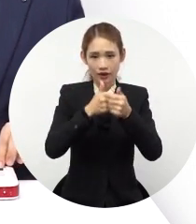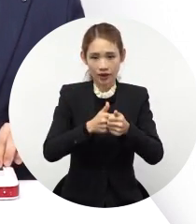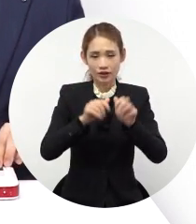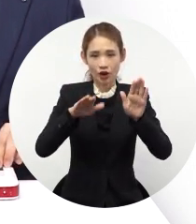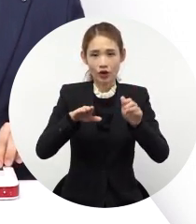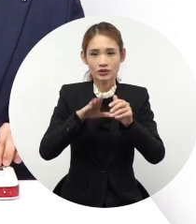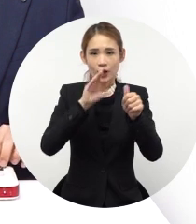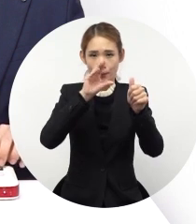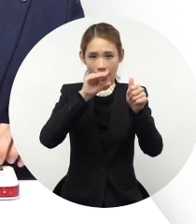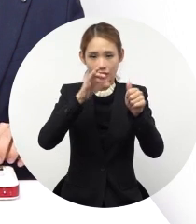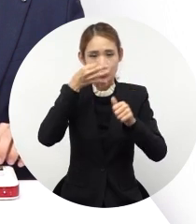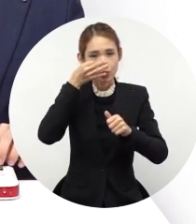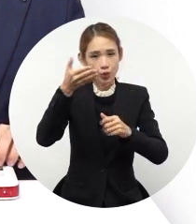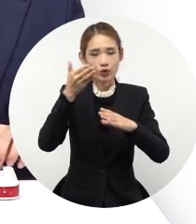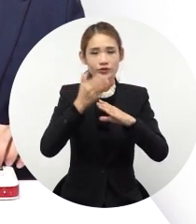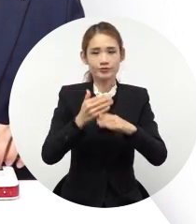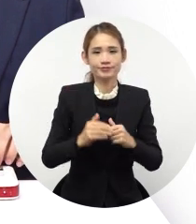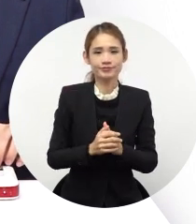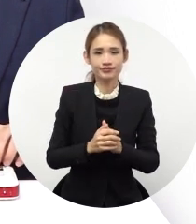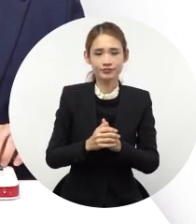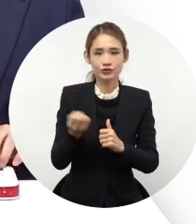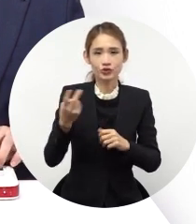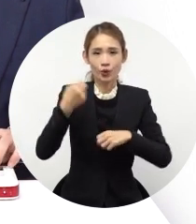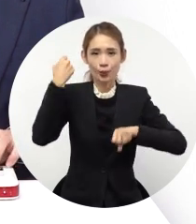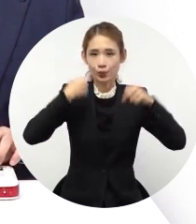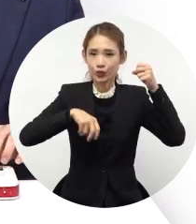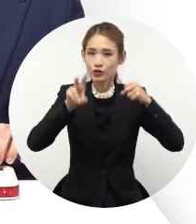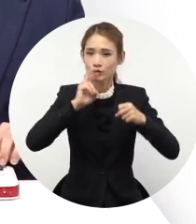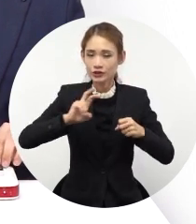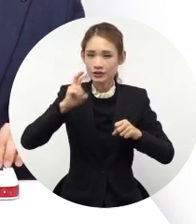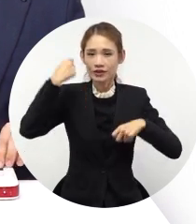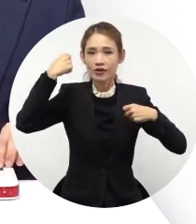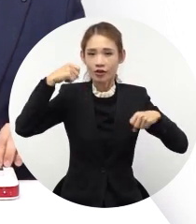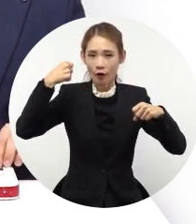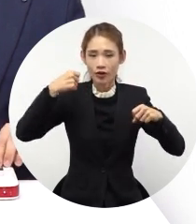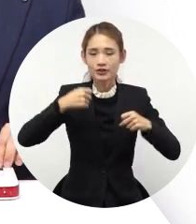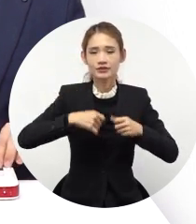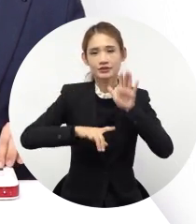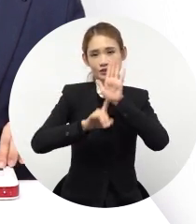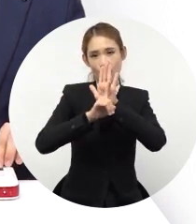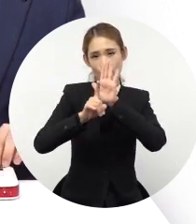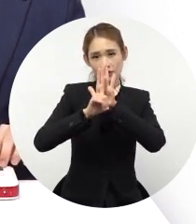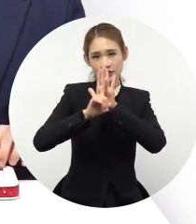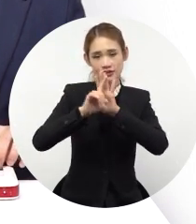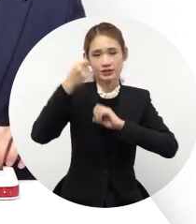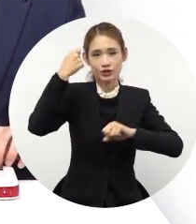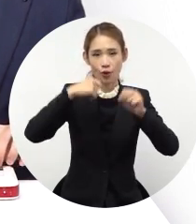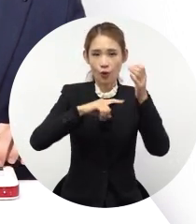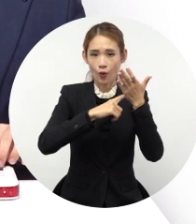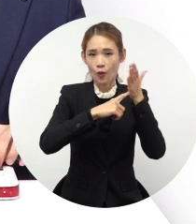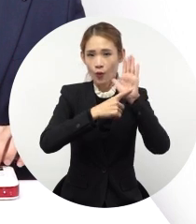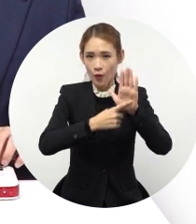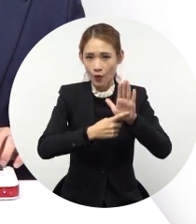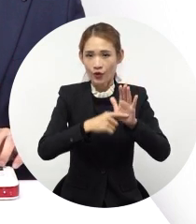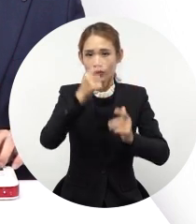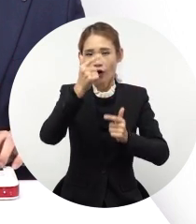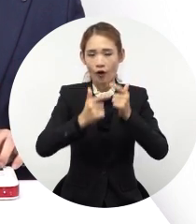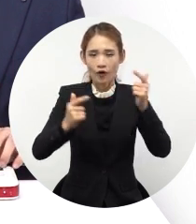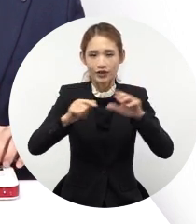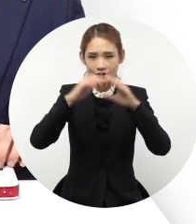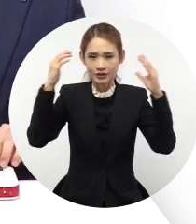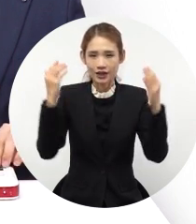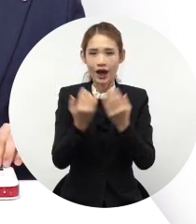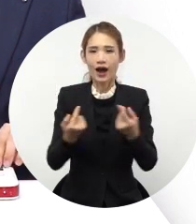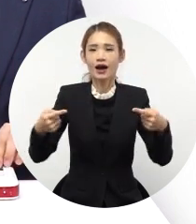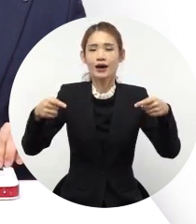현재 송출되고 있습니다. 또 지금도 뮤지컬, 연극, 전시, 공연 이런 다양한 부분들도